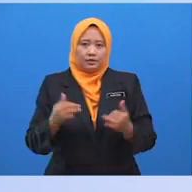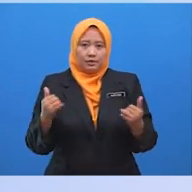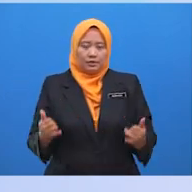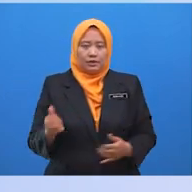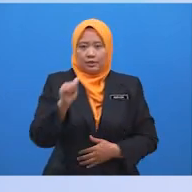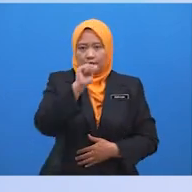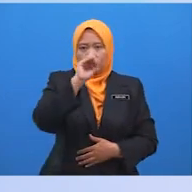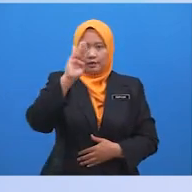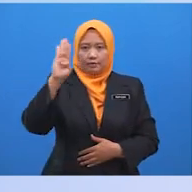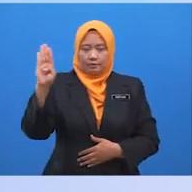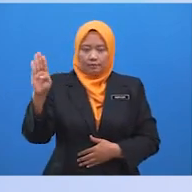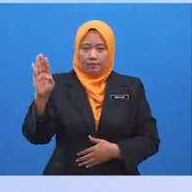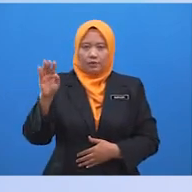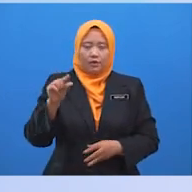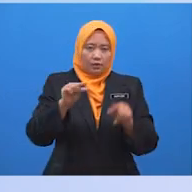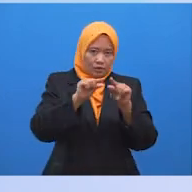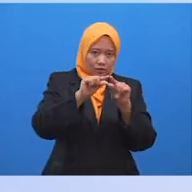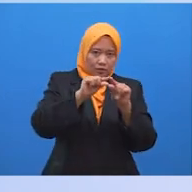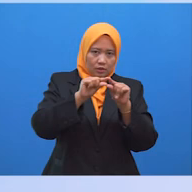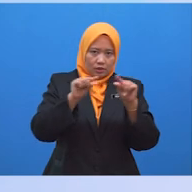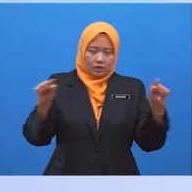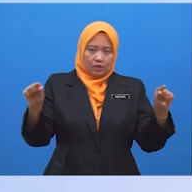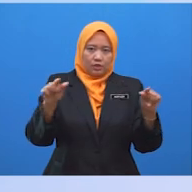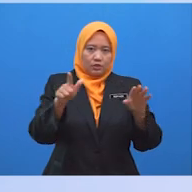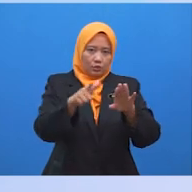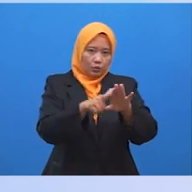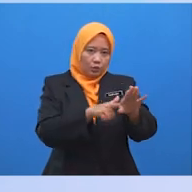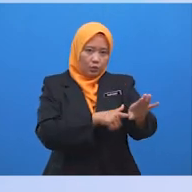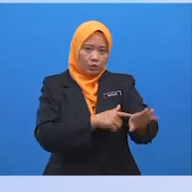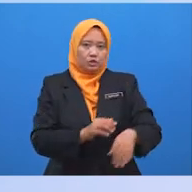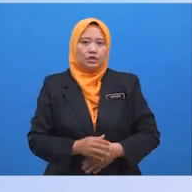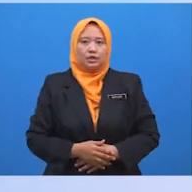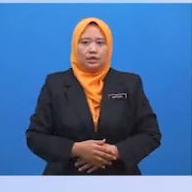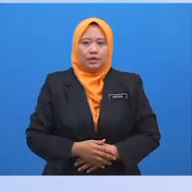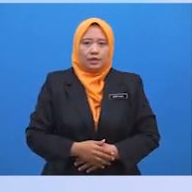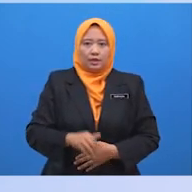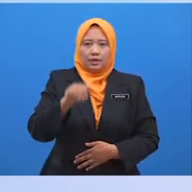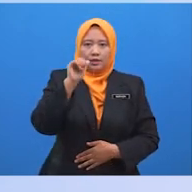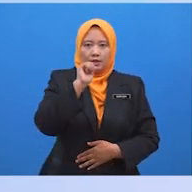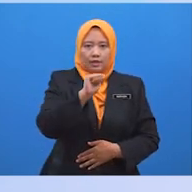lurus, AC ialah jarak mengufuk, BC ialah jarak mencancang.